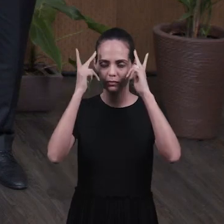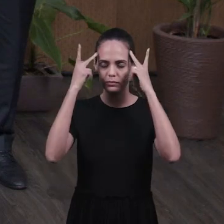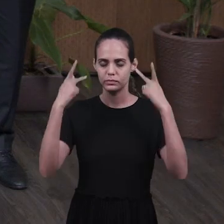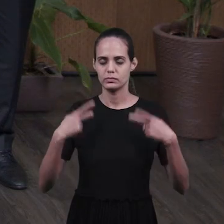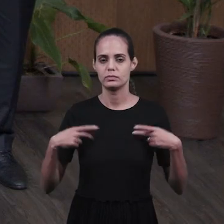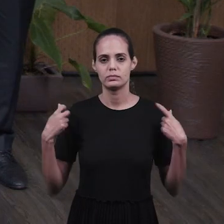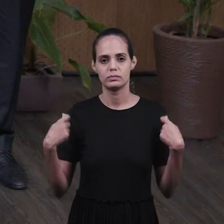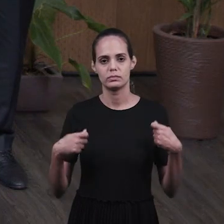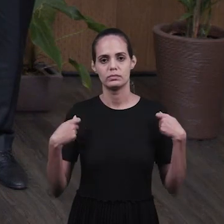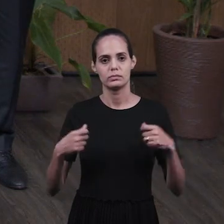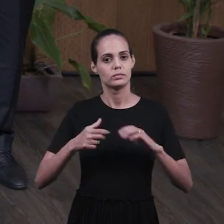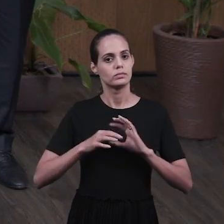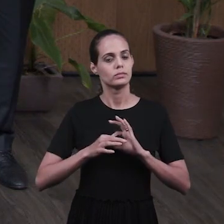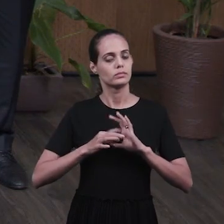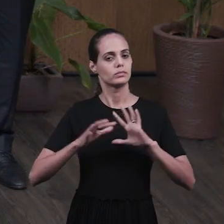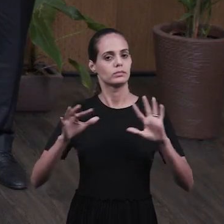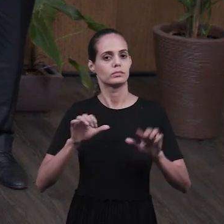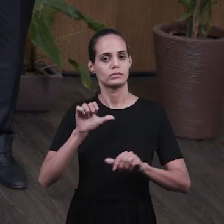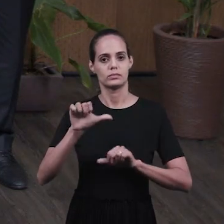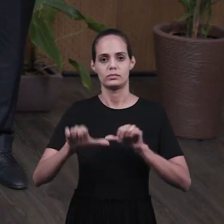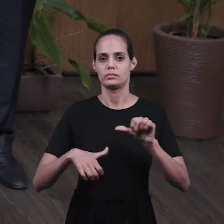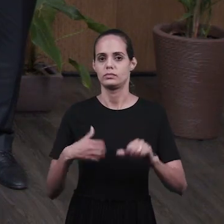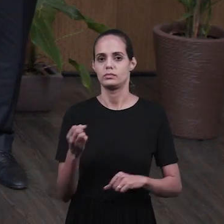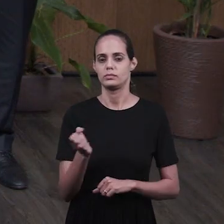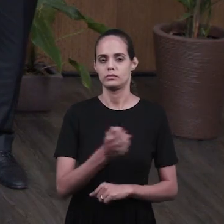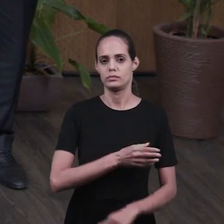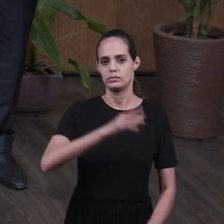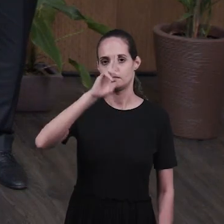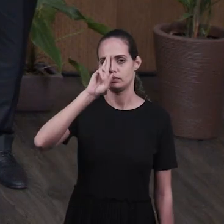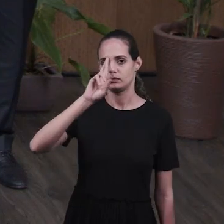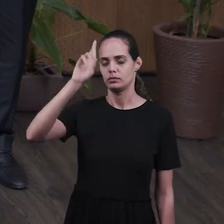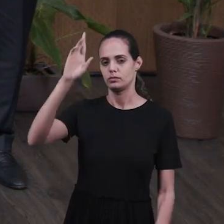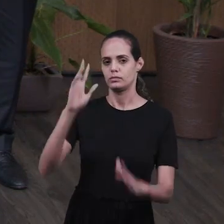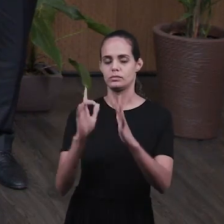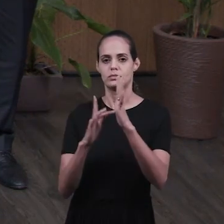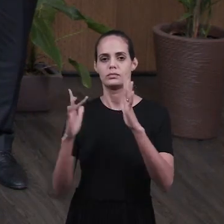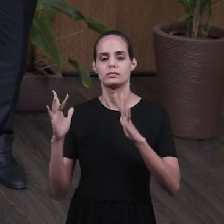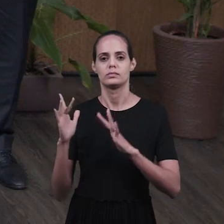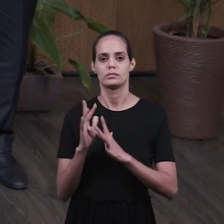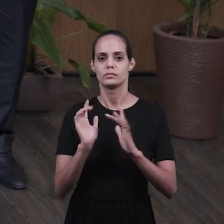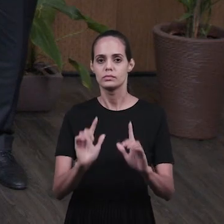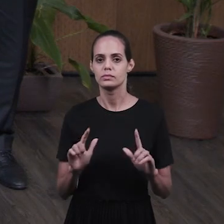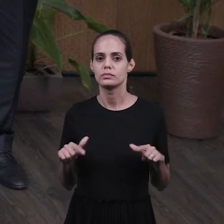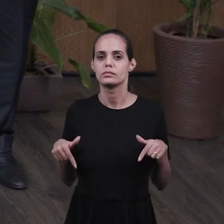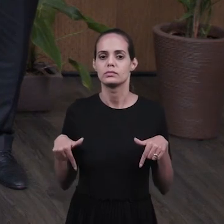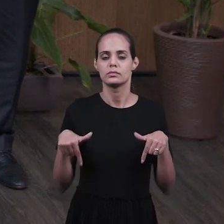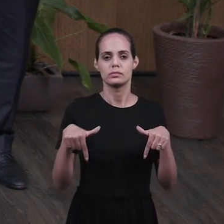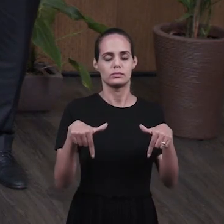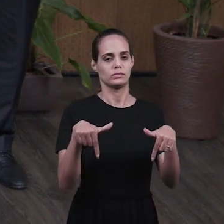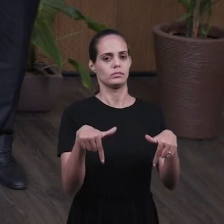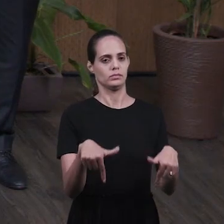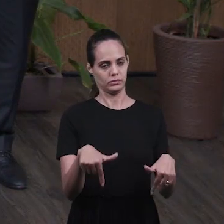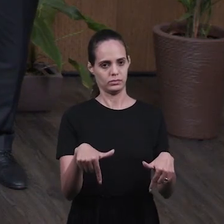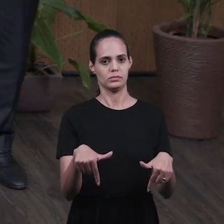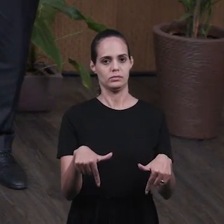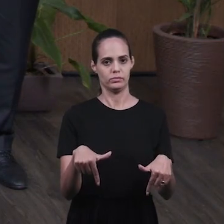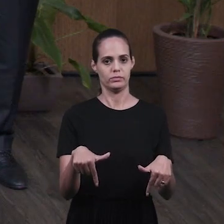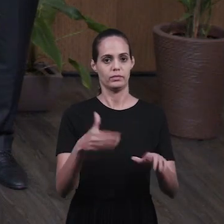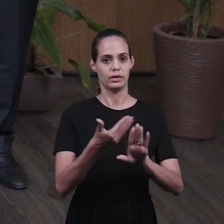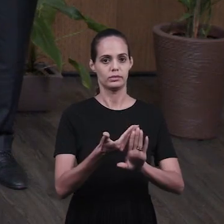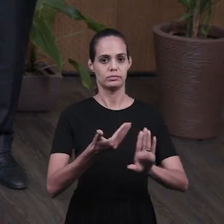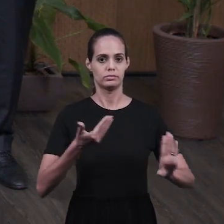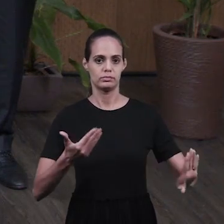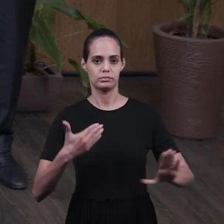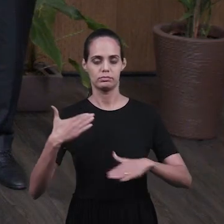transformer par le Seigneur Jésus et par l'action de sanctification